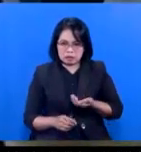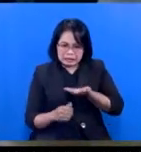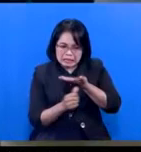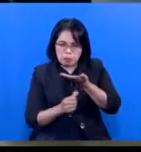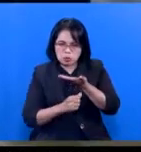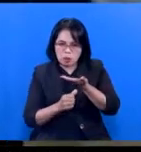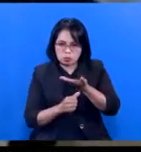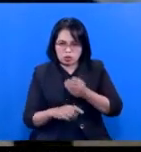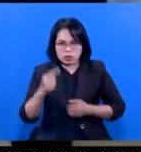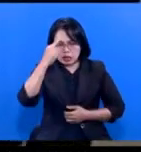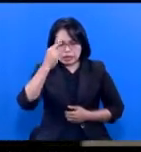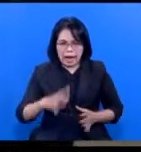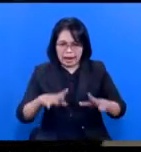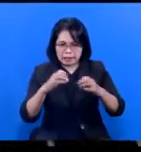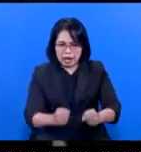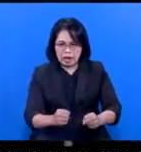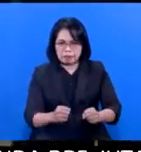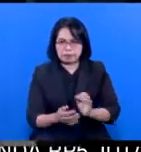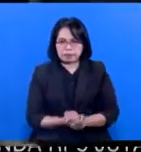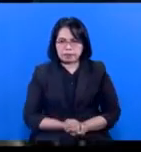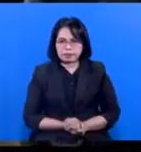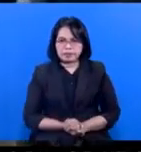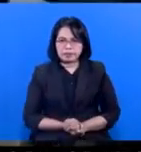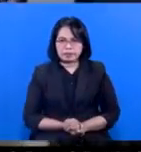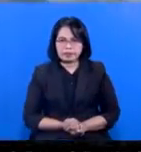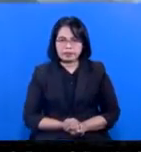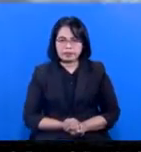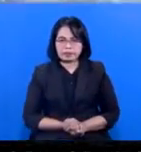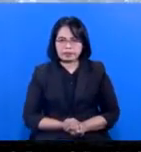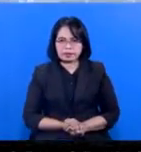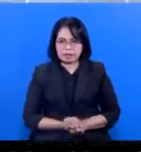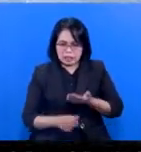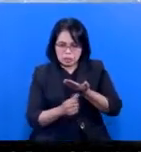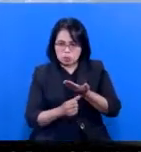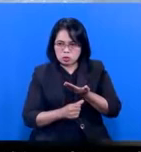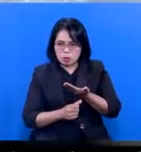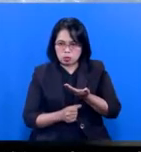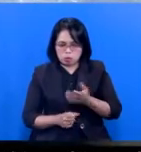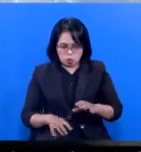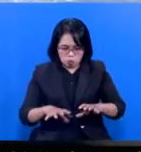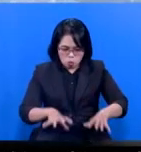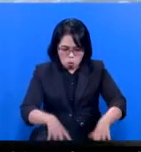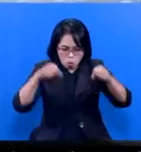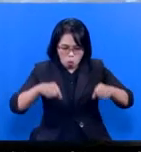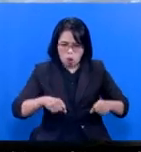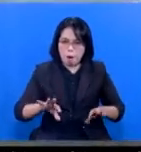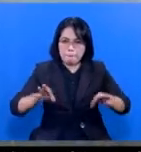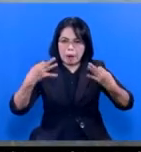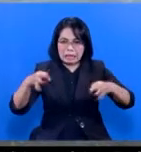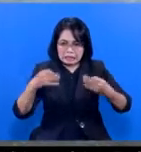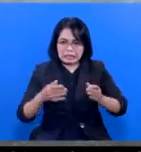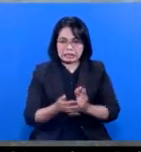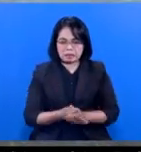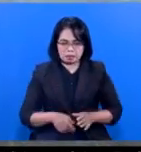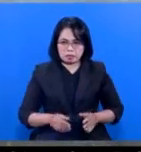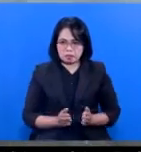tersangka ditangkap dari homestay di Pulau Untung, Jawa. Sabu ditemukan dalam box plastik diduga untuk menghindari air laut ketika